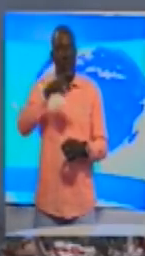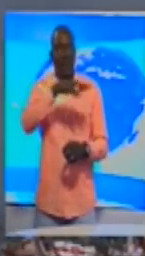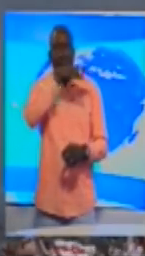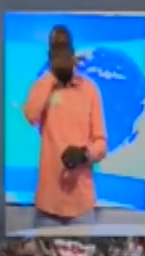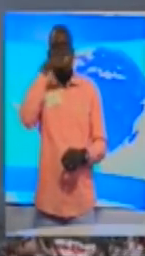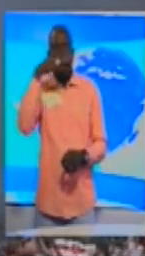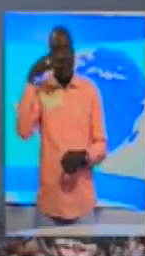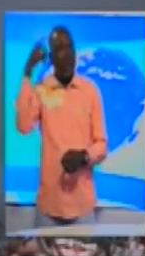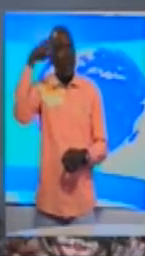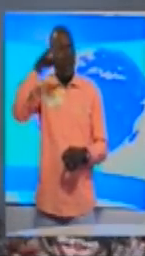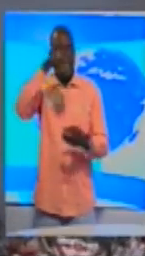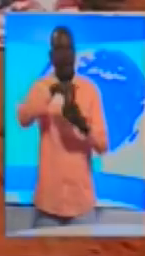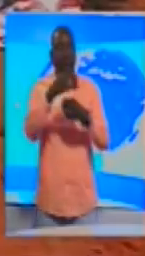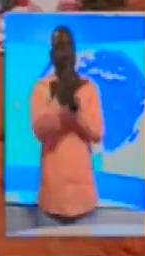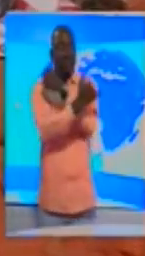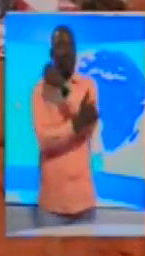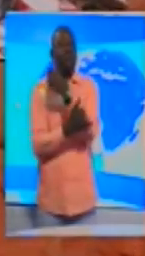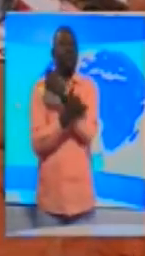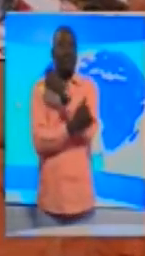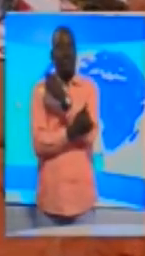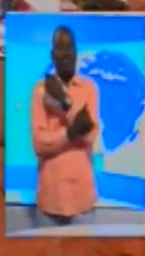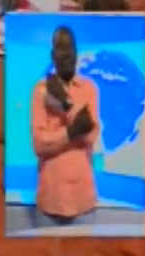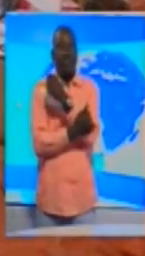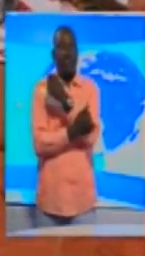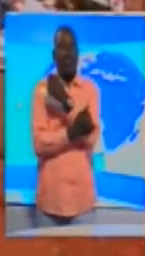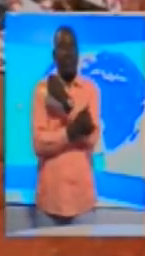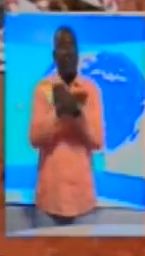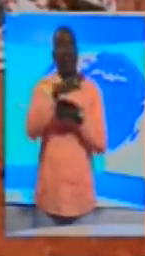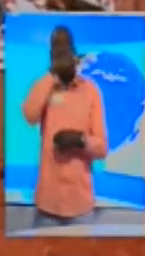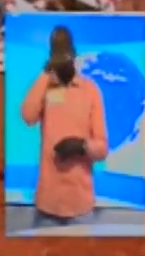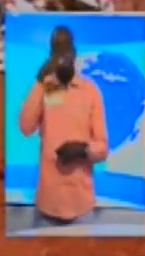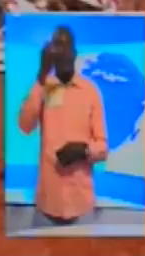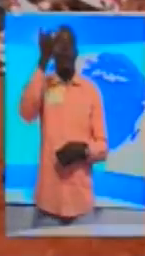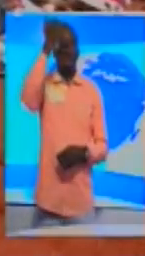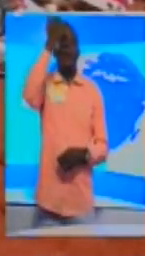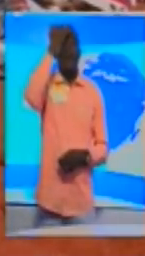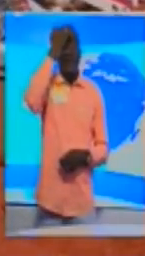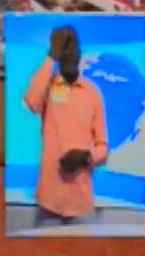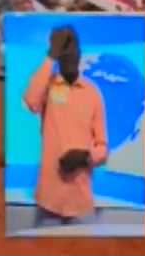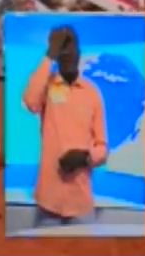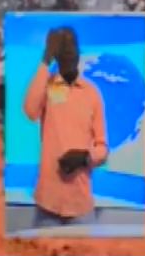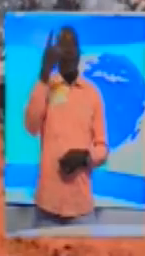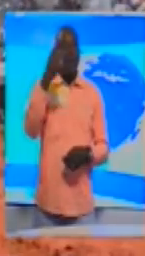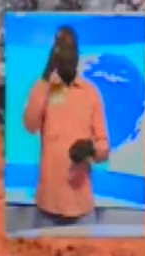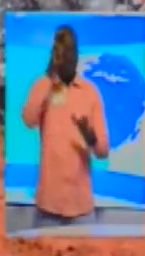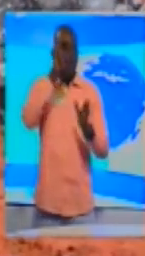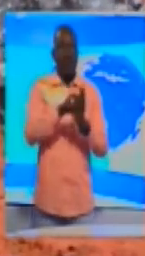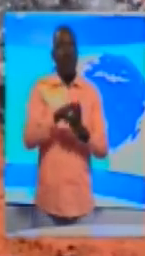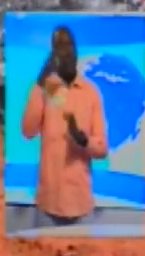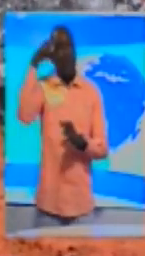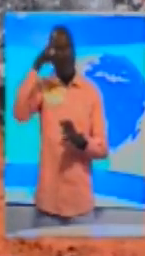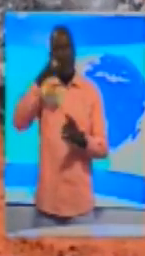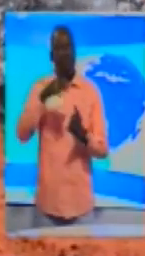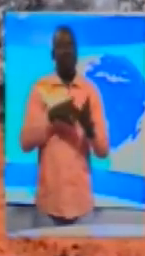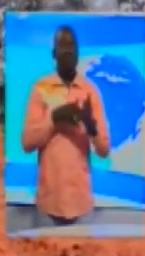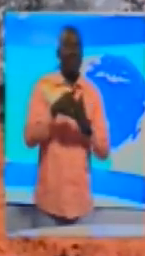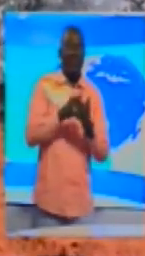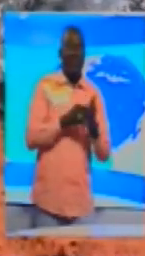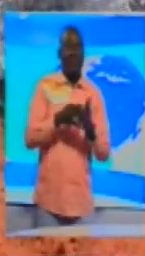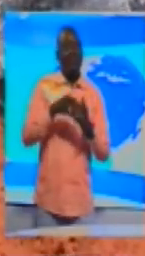et de la criminalité qui est développée dans notre pays. La contrebande, on le sait, c'est l'un des phénomènes qui fragilise nos